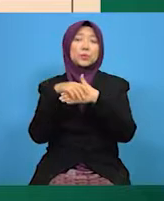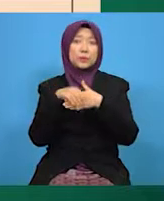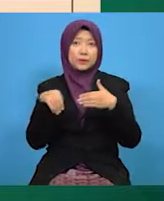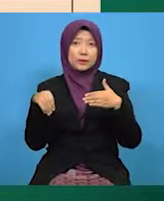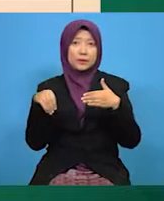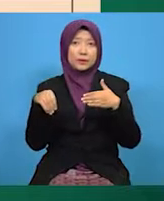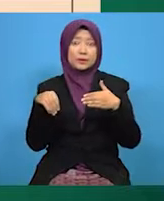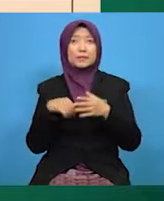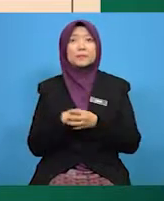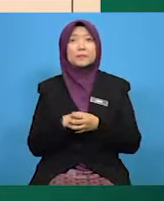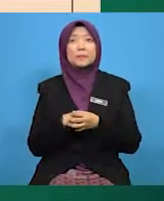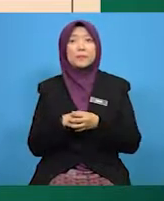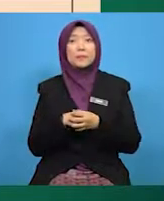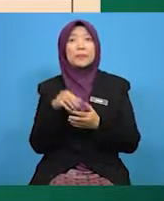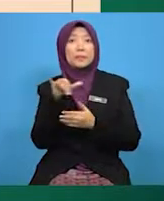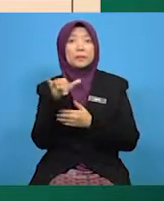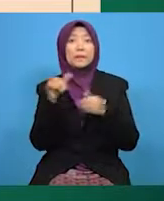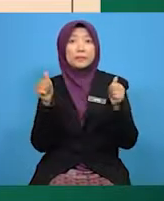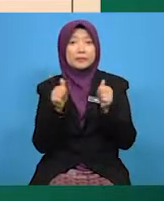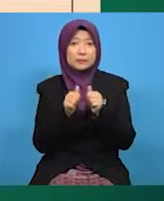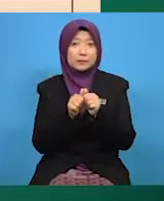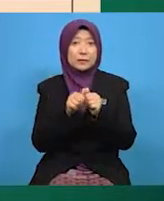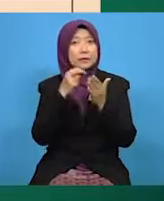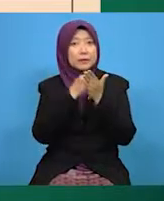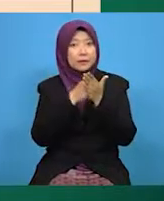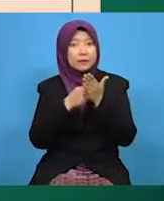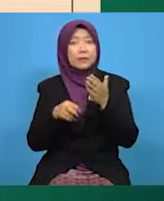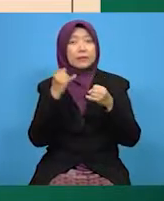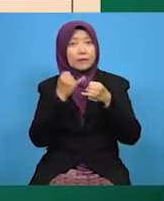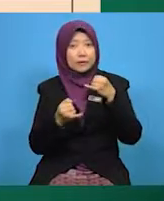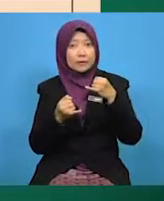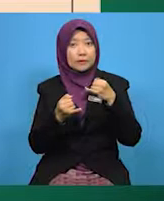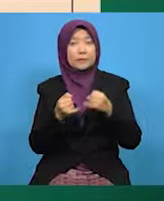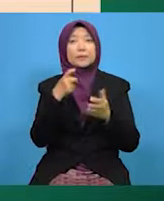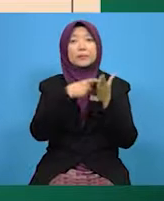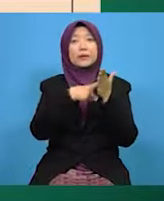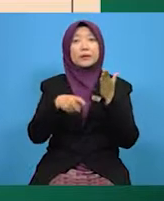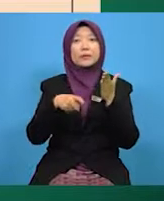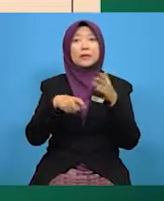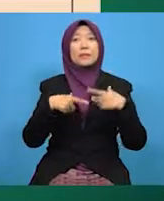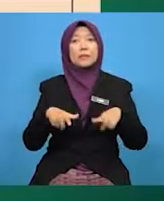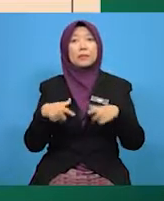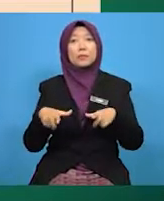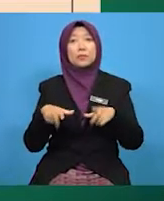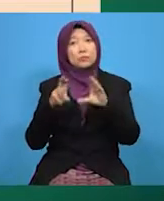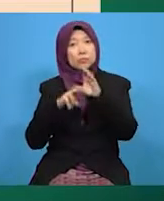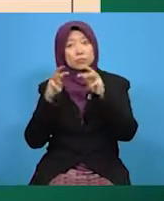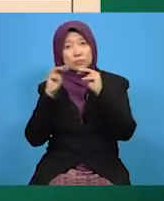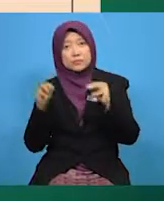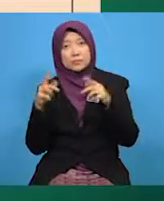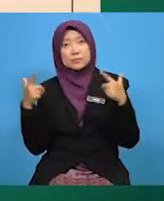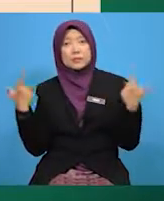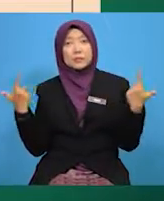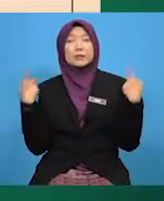RM350, iaitu sama dengan nilai barang akhir, iaitu harga perabot yang dijual di